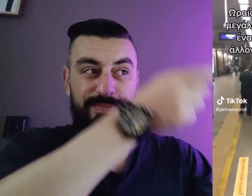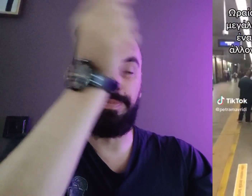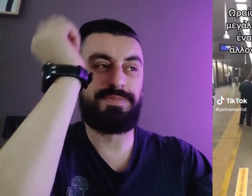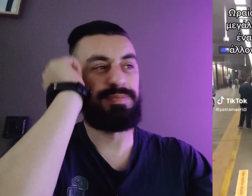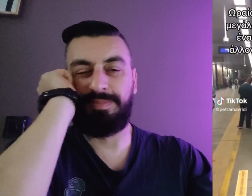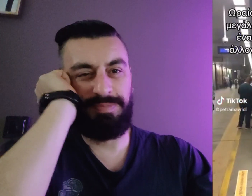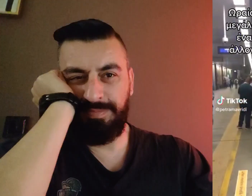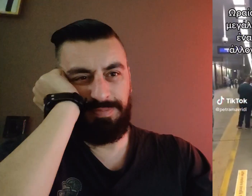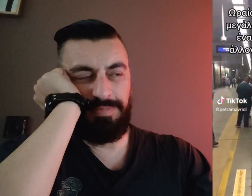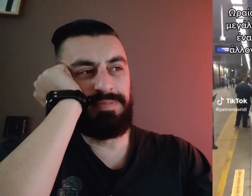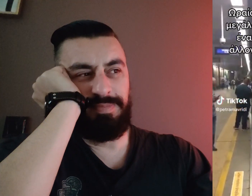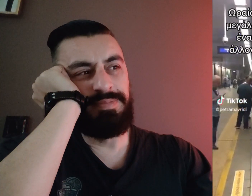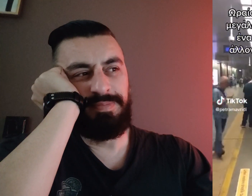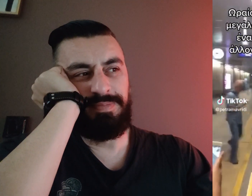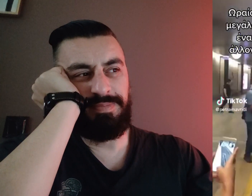μάτι